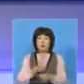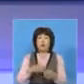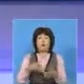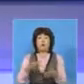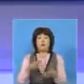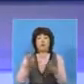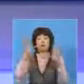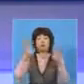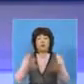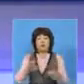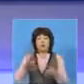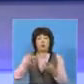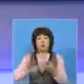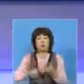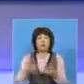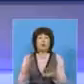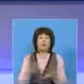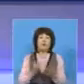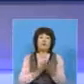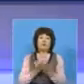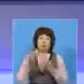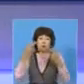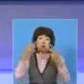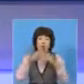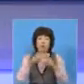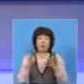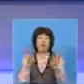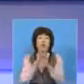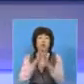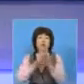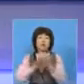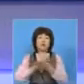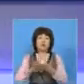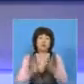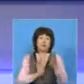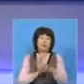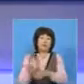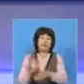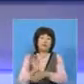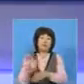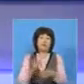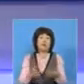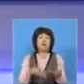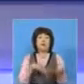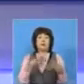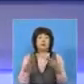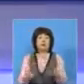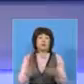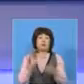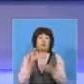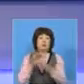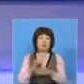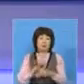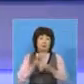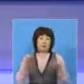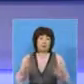закона. При этом делается акцент на высокотехнологичные и экологически чистые производства, способные придать дополнительный импульс